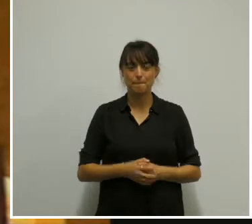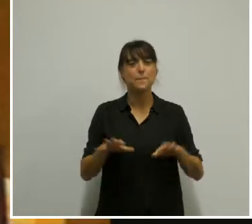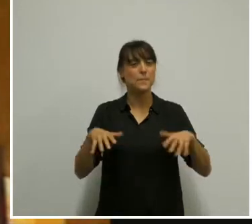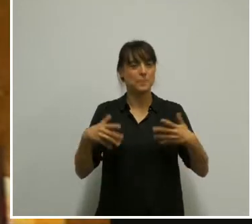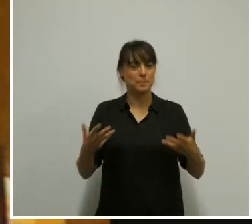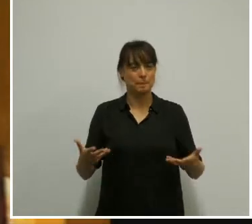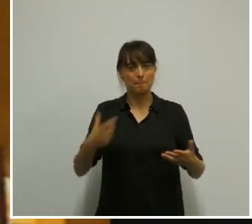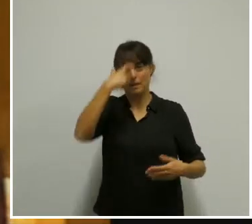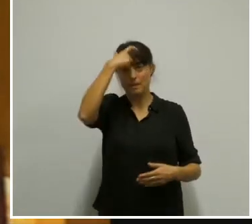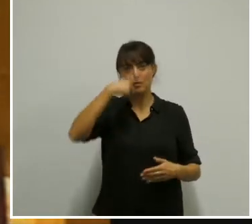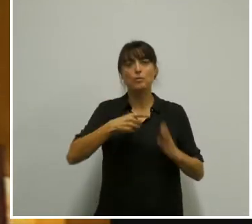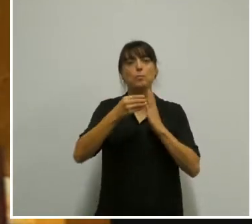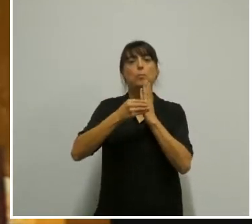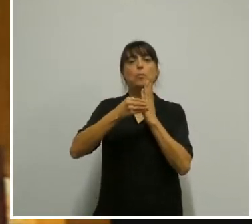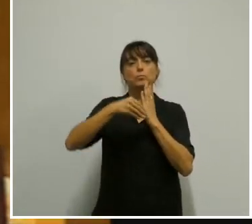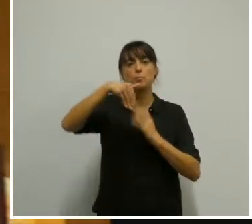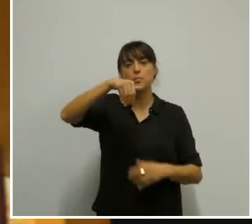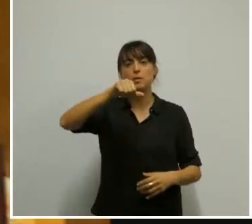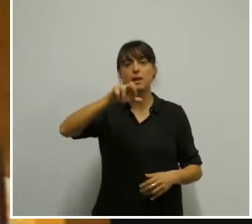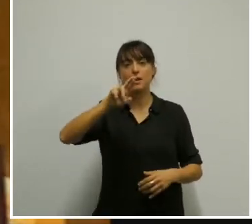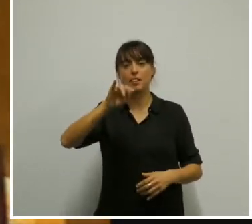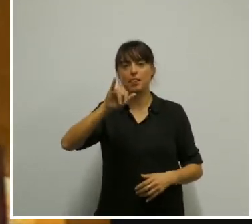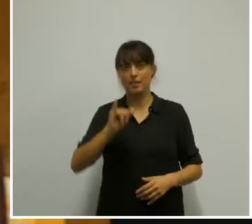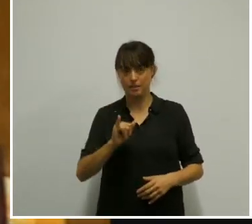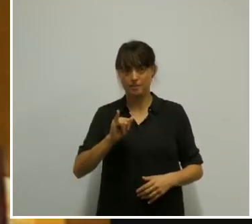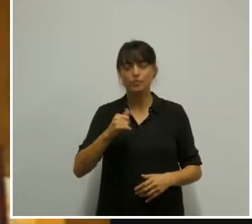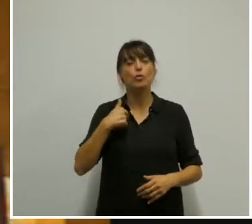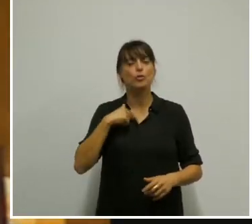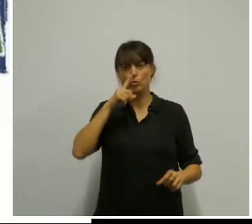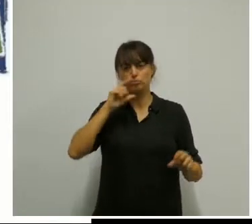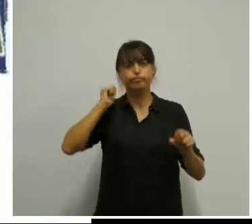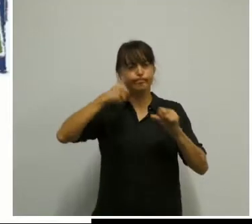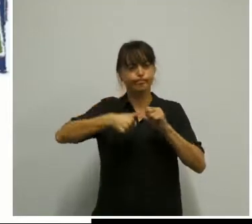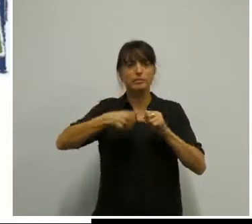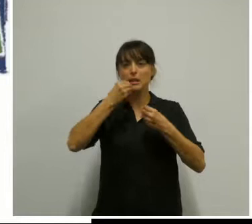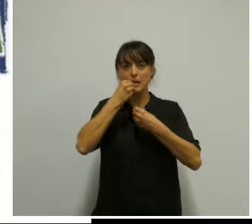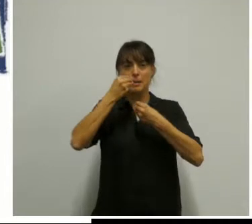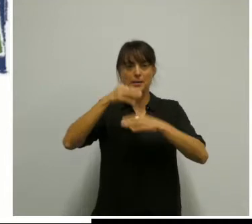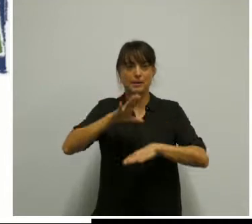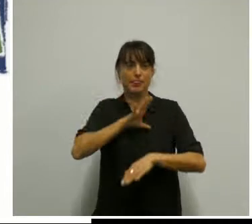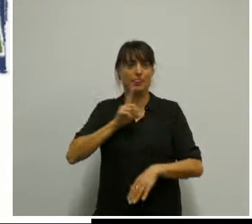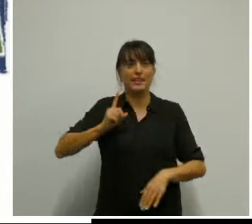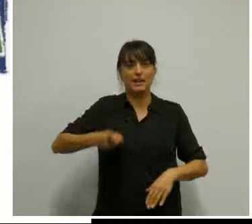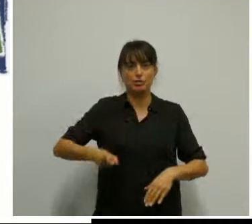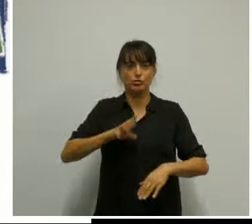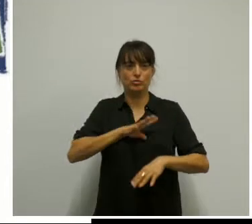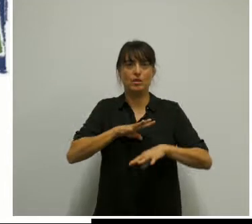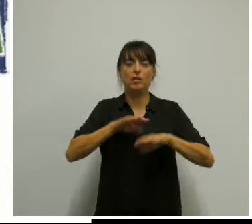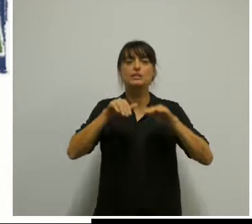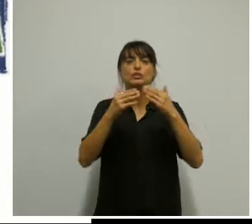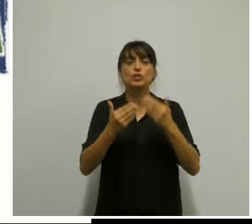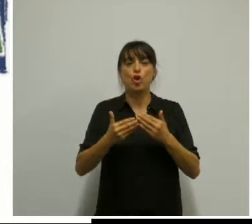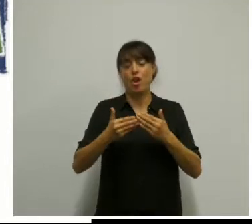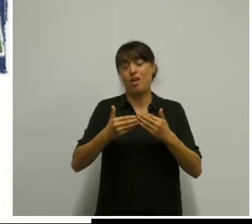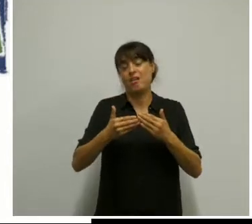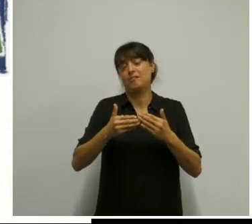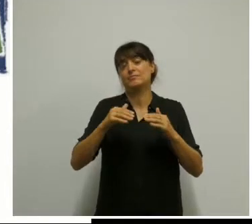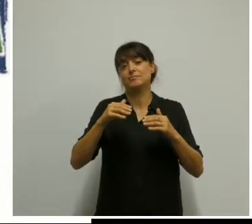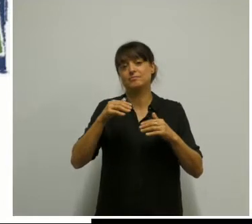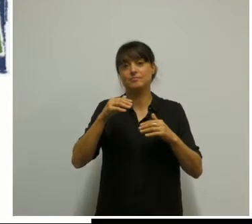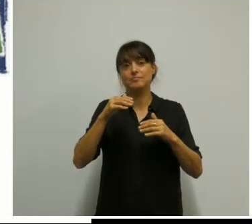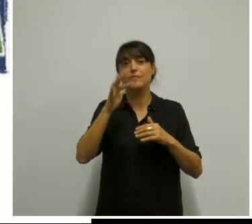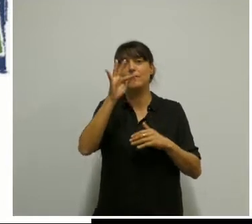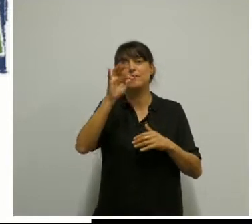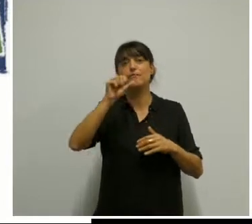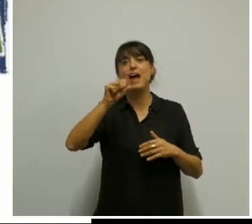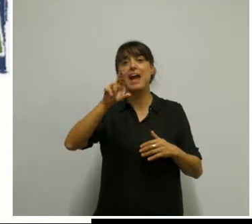soc en Sant Martí, he estat alguns anys representant de les direccions de Sant Martí, de l'Escola La Farigola del Clot, i he estat